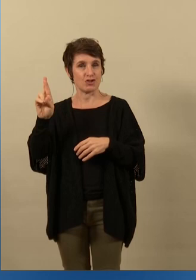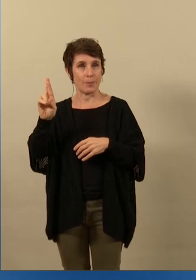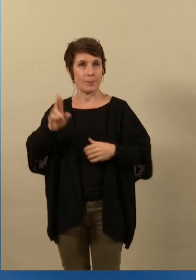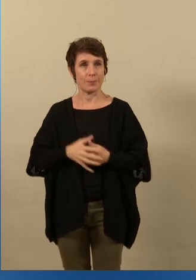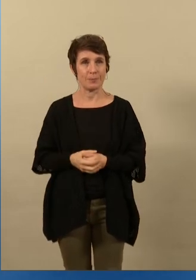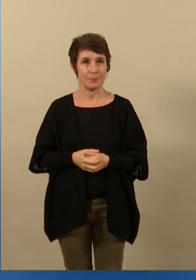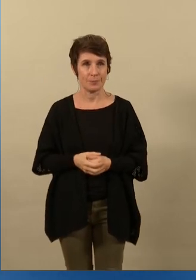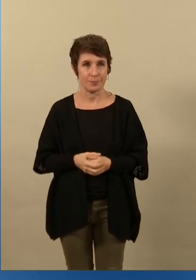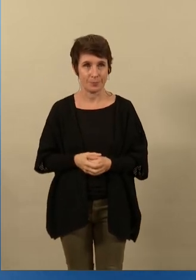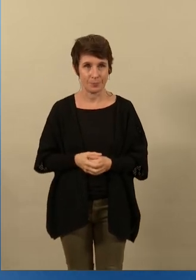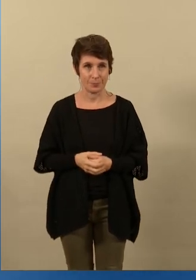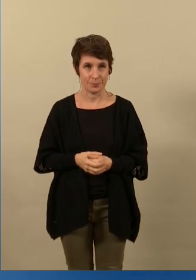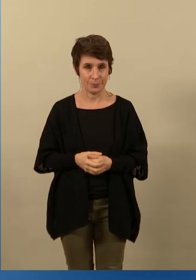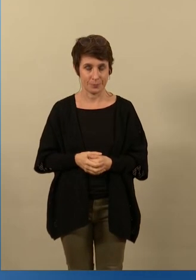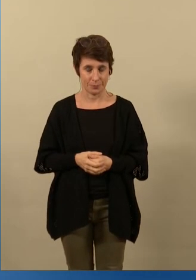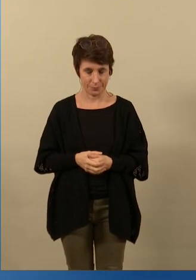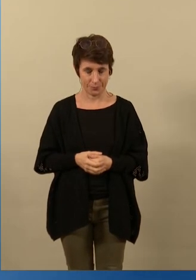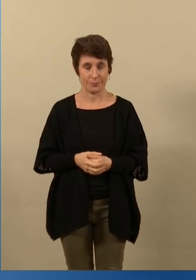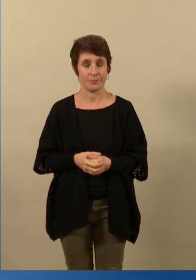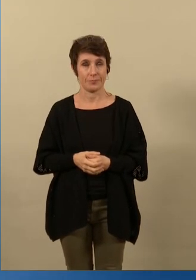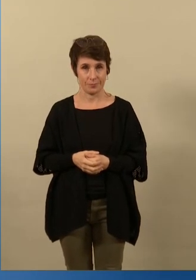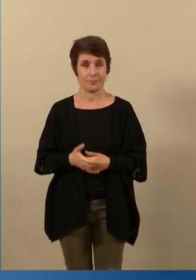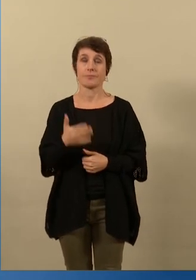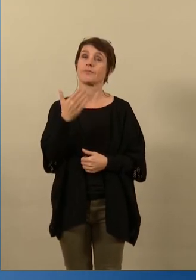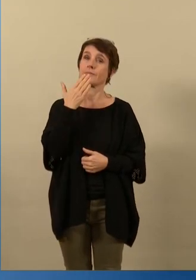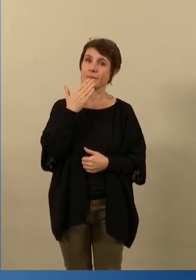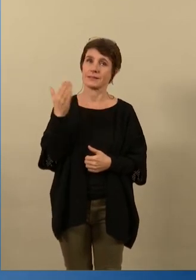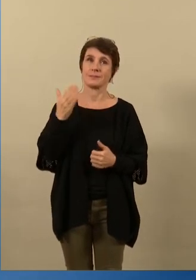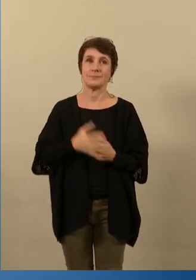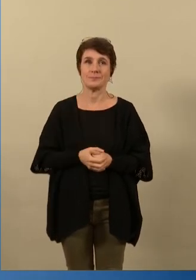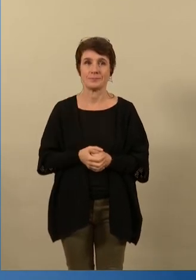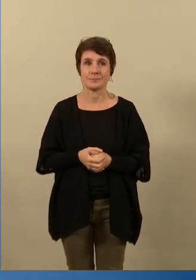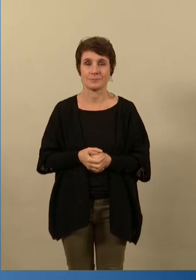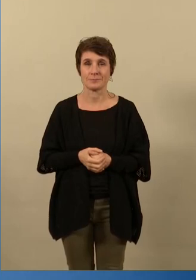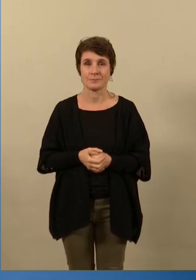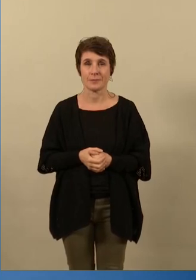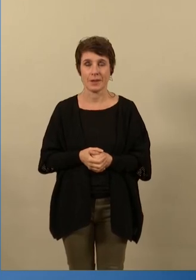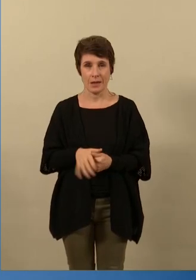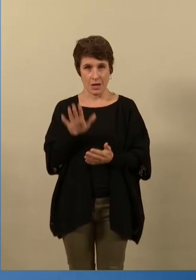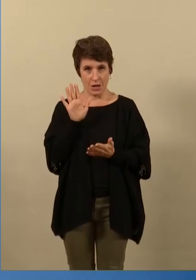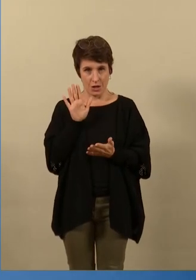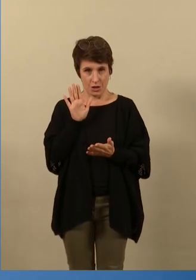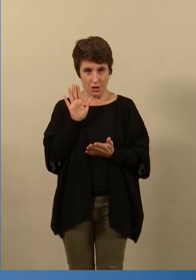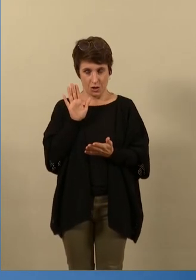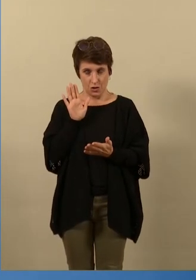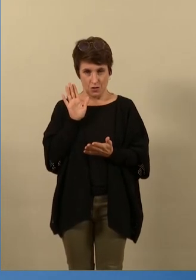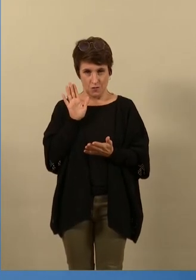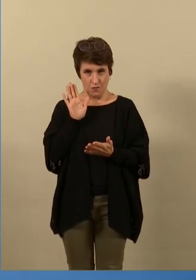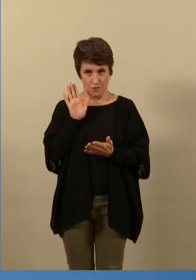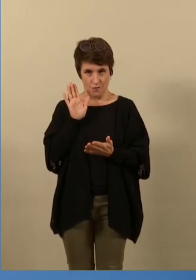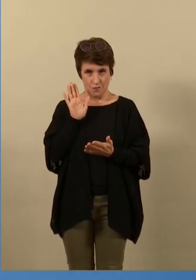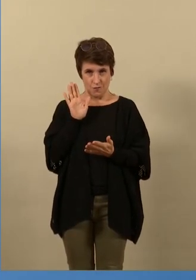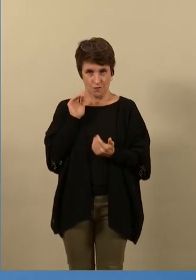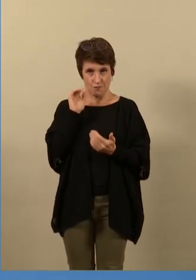benrejeb voilà merci donc veut effectivement qui qui